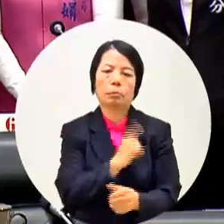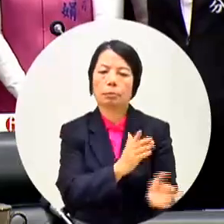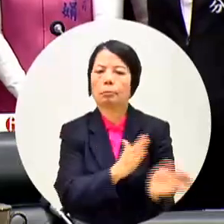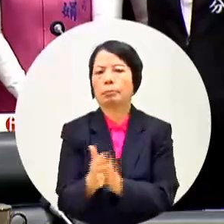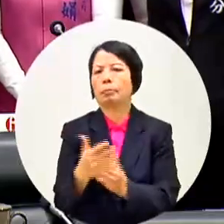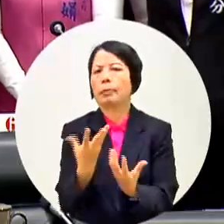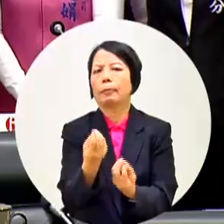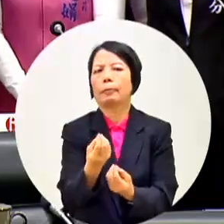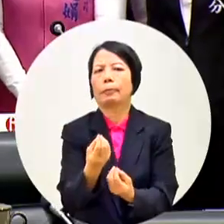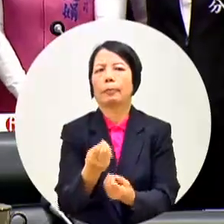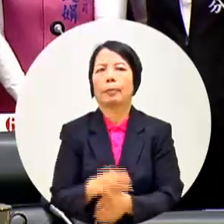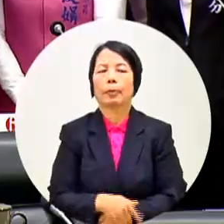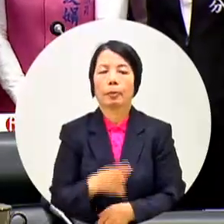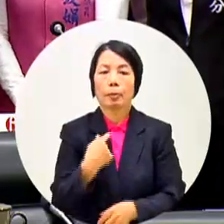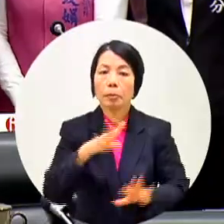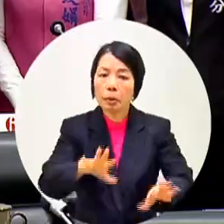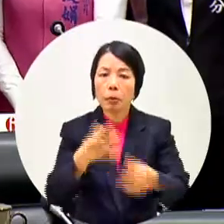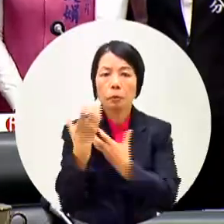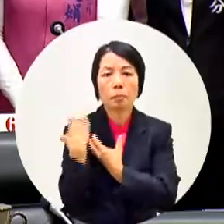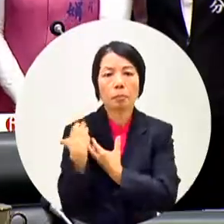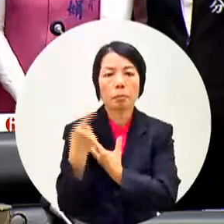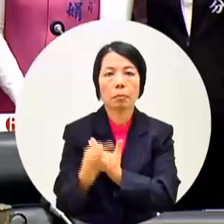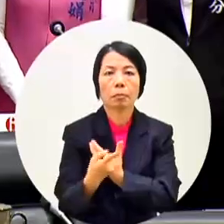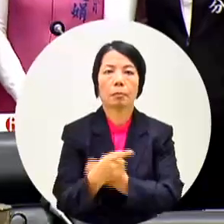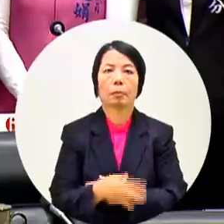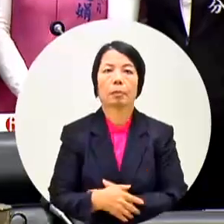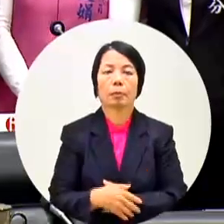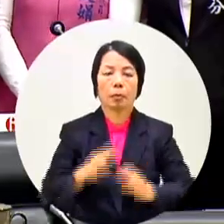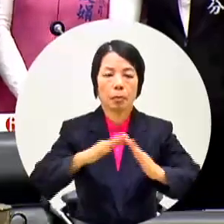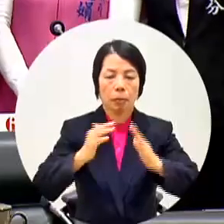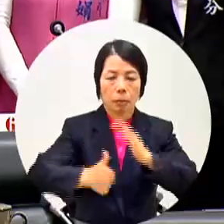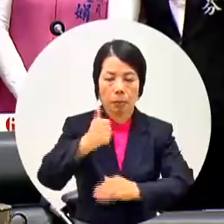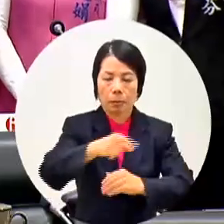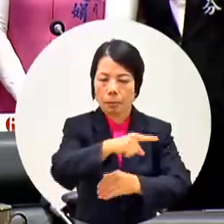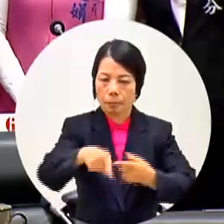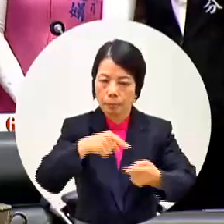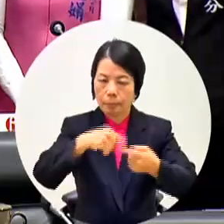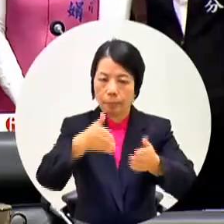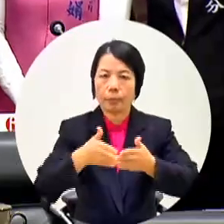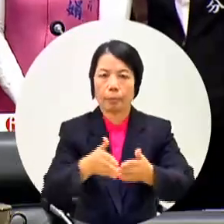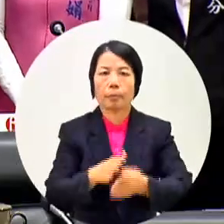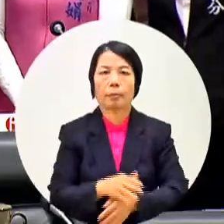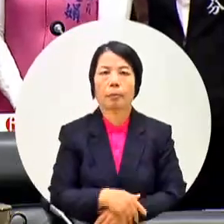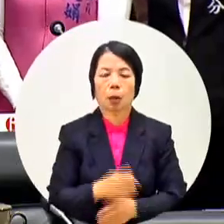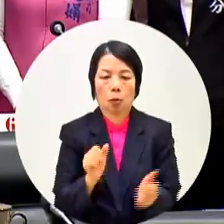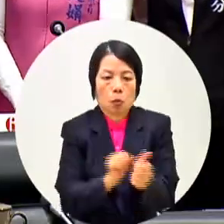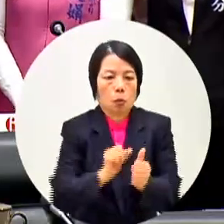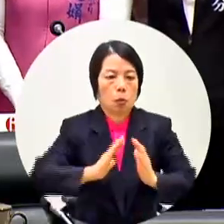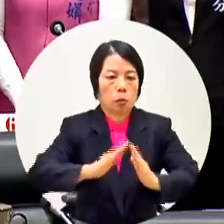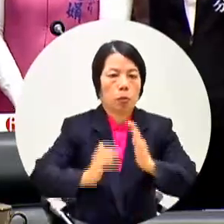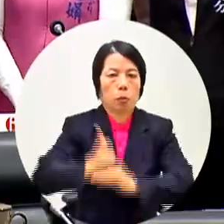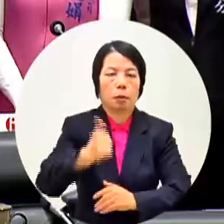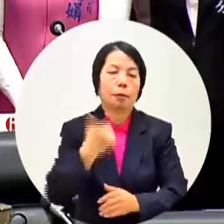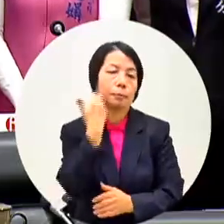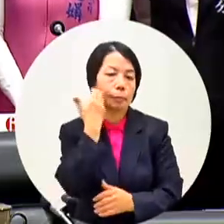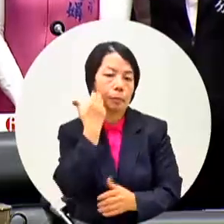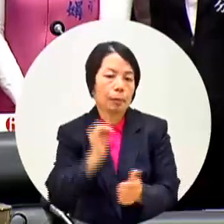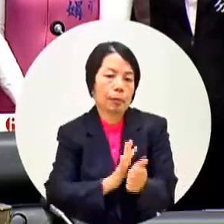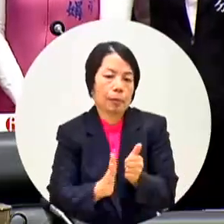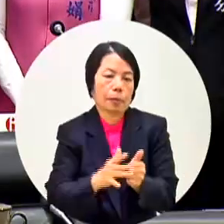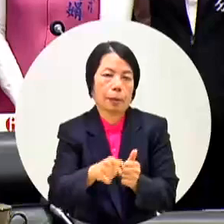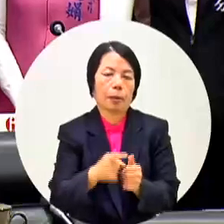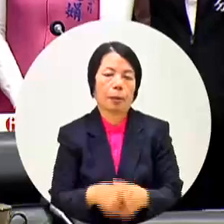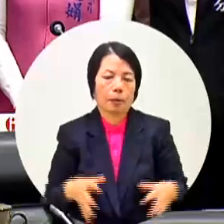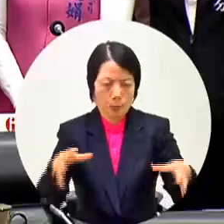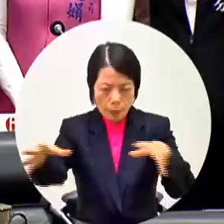市长，我想你应该要责成一个副市长或者是哪一个单位来统筹这件事情。这里不是